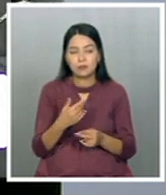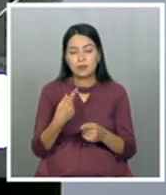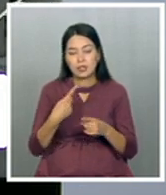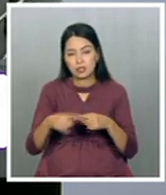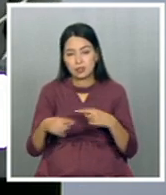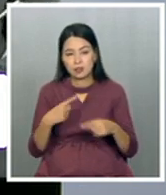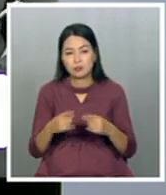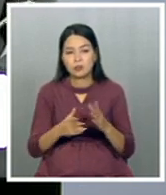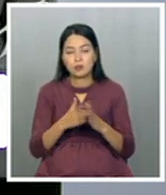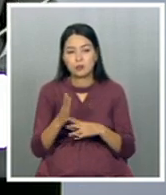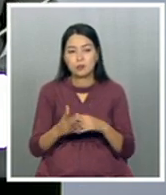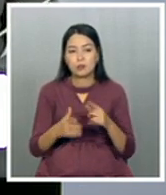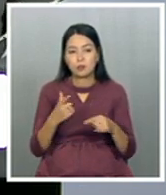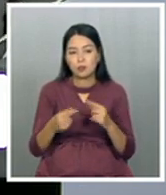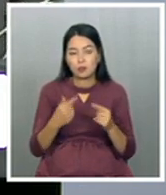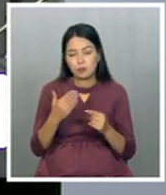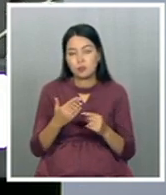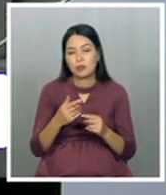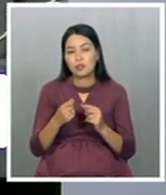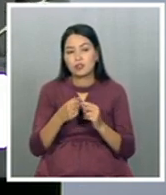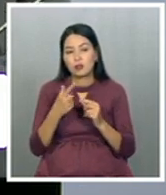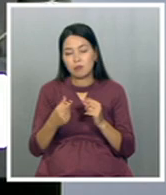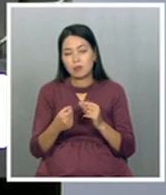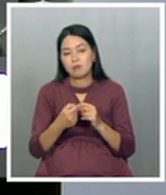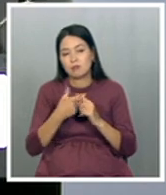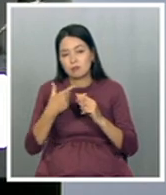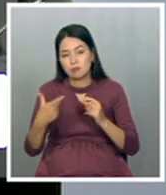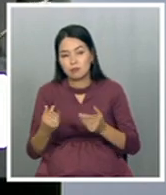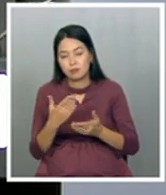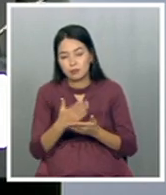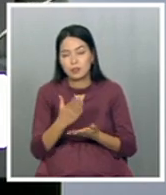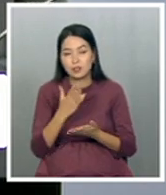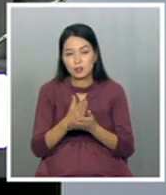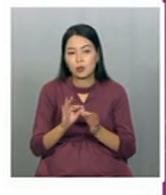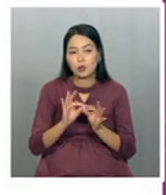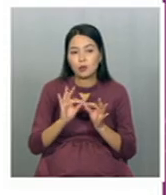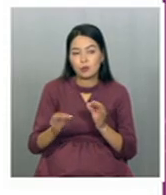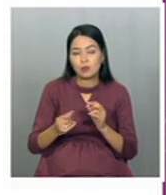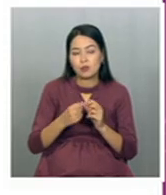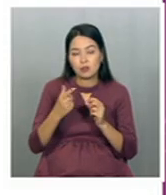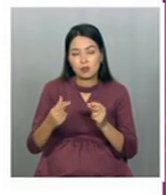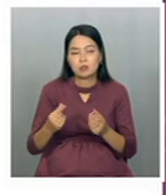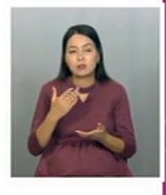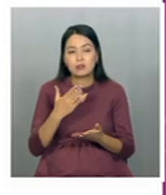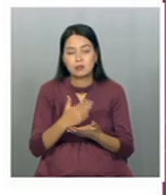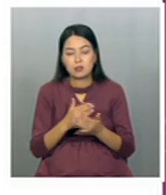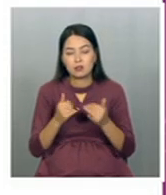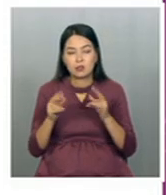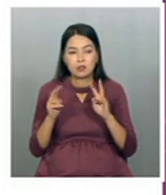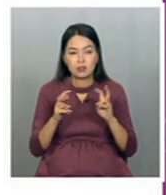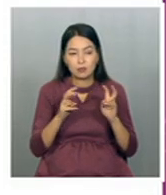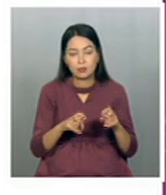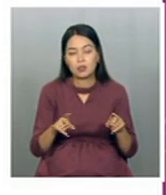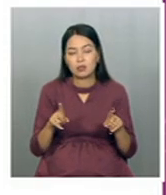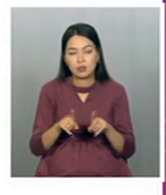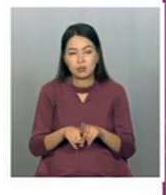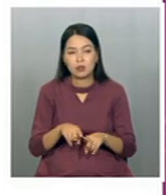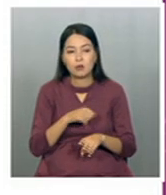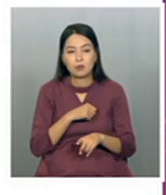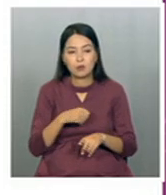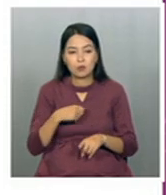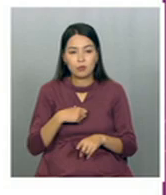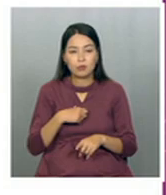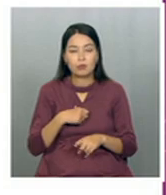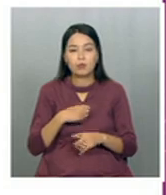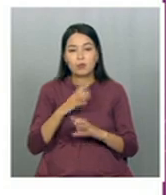өсімдіктердің жапырақтары үлкен болып келеді. Әсіресе құрғақ жерлерде өсетін өсімдіктердің жапырақтары тіпті жерді бірнеше рет